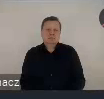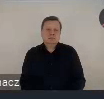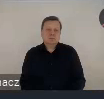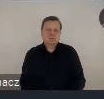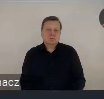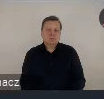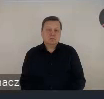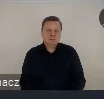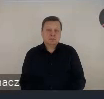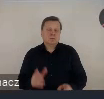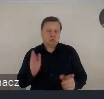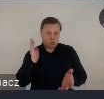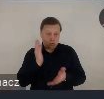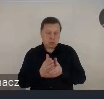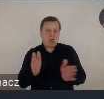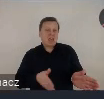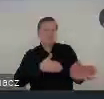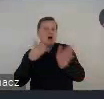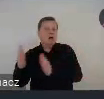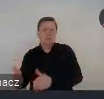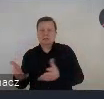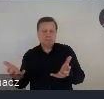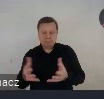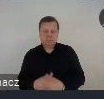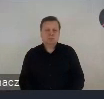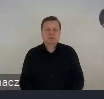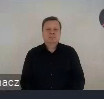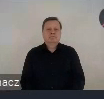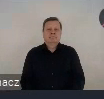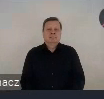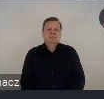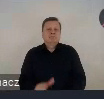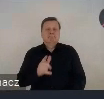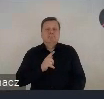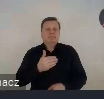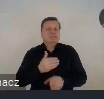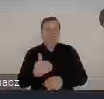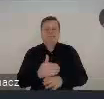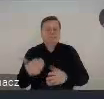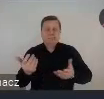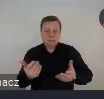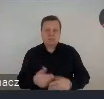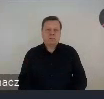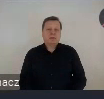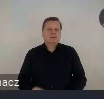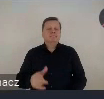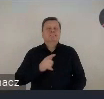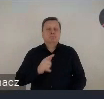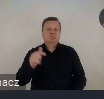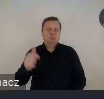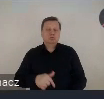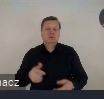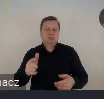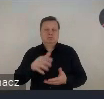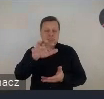się kolejny etap naszej wspólnej pracy, czyli zawarcie umowy